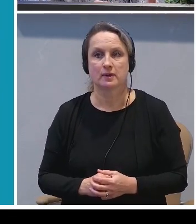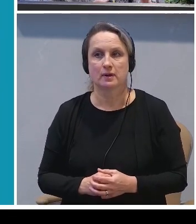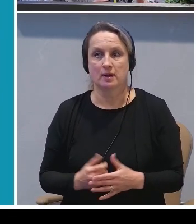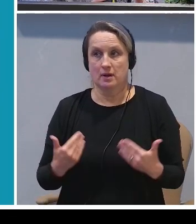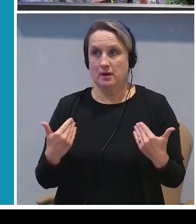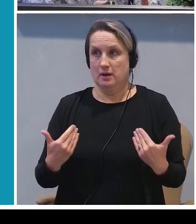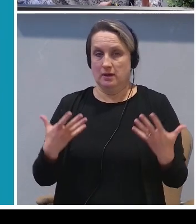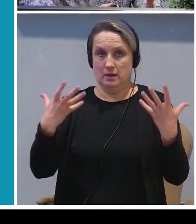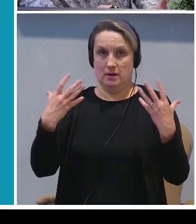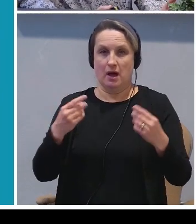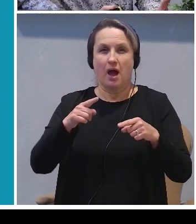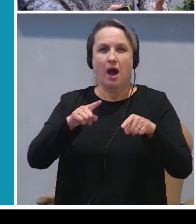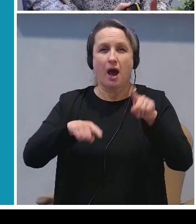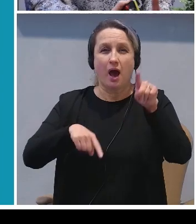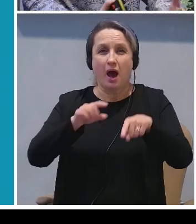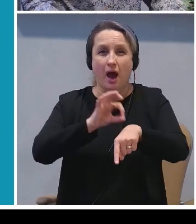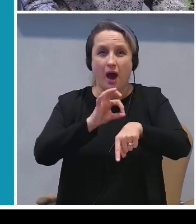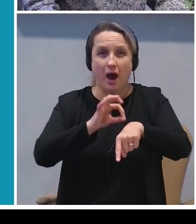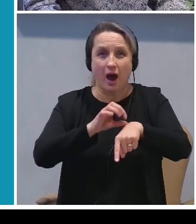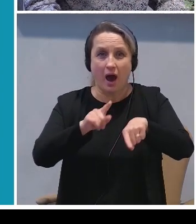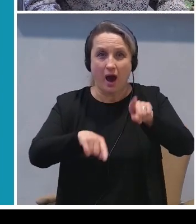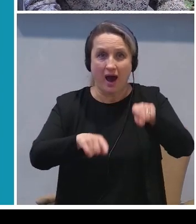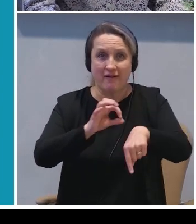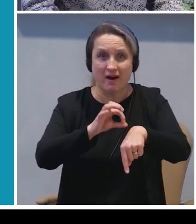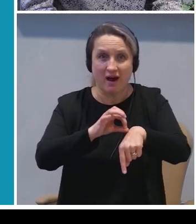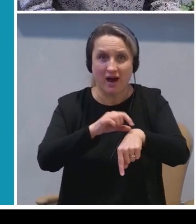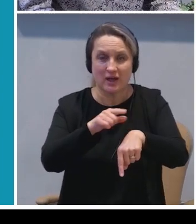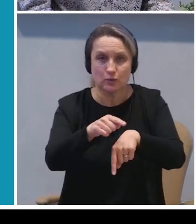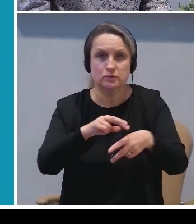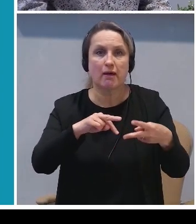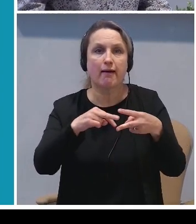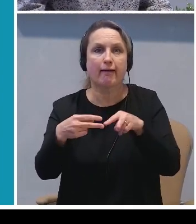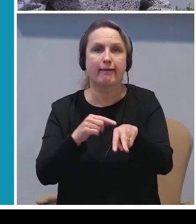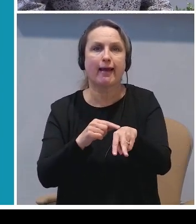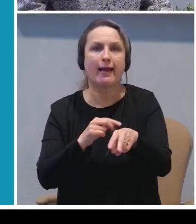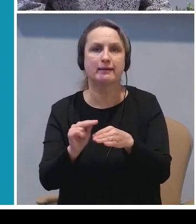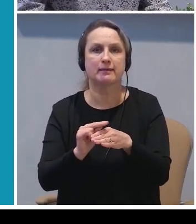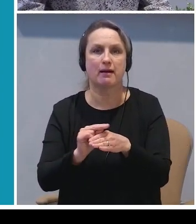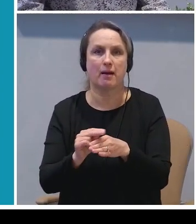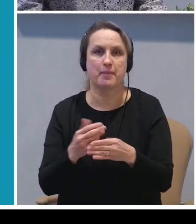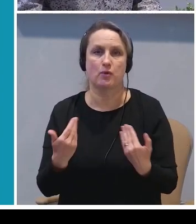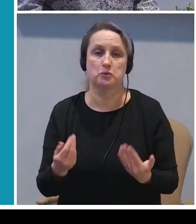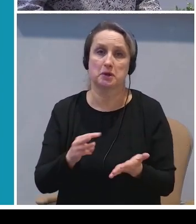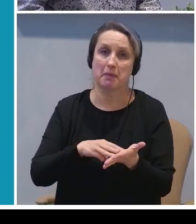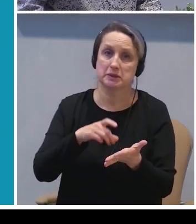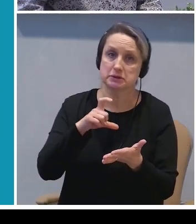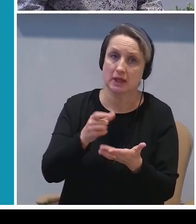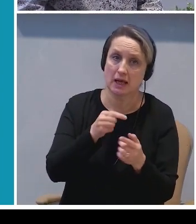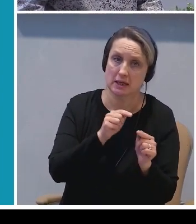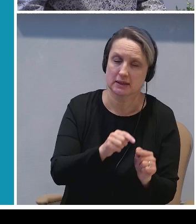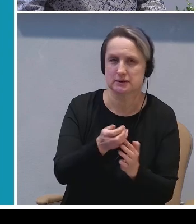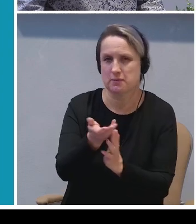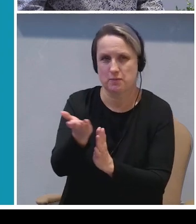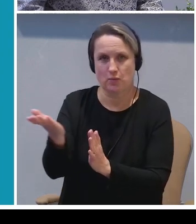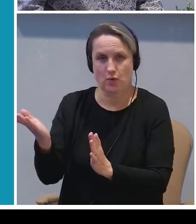harvikhaiguste of the talk geeniteraapiast is scientific, Manchesteris ja mujal and I hope tehtud that I tööst. can make this